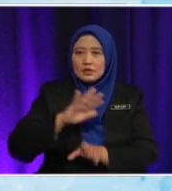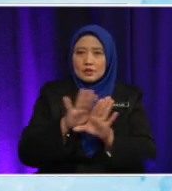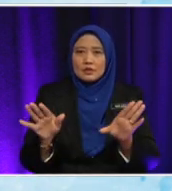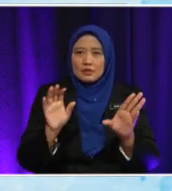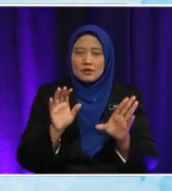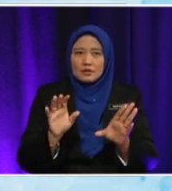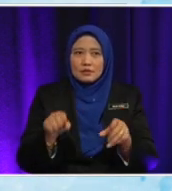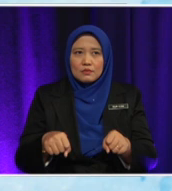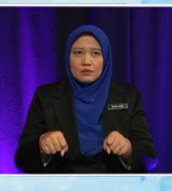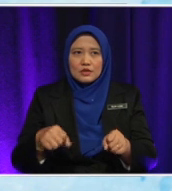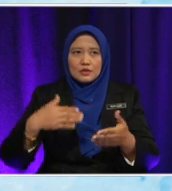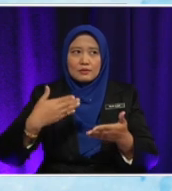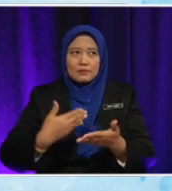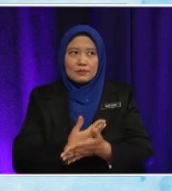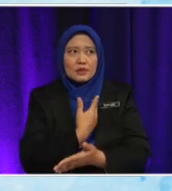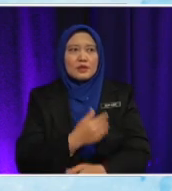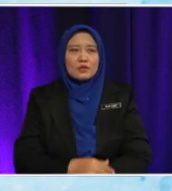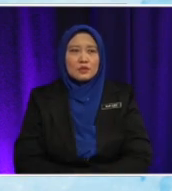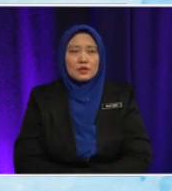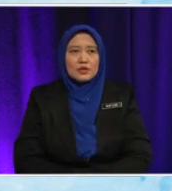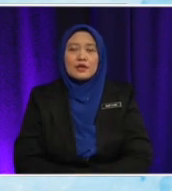Contohnya seperti orang